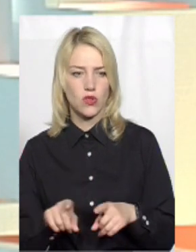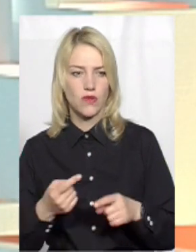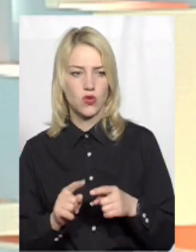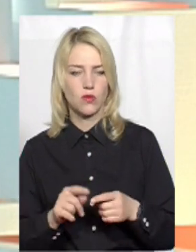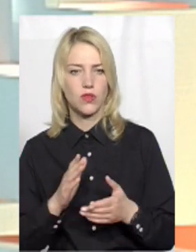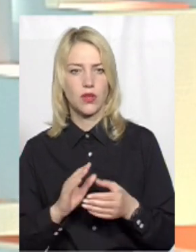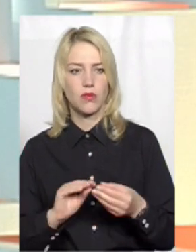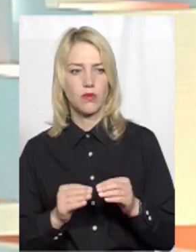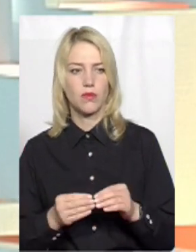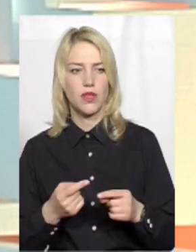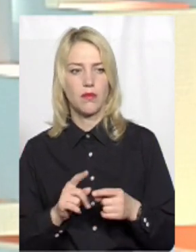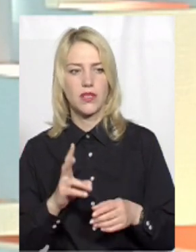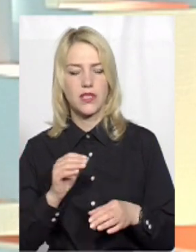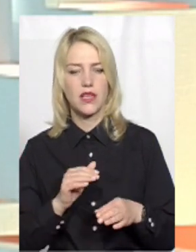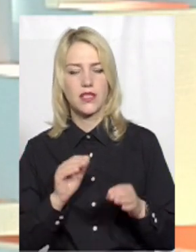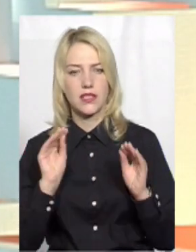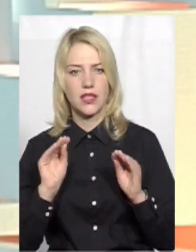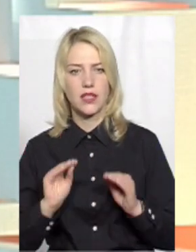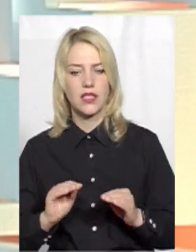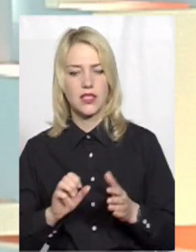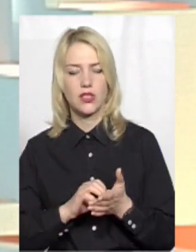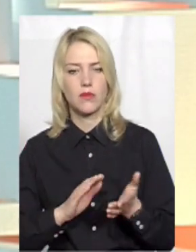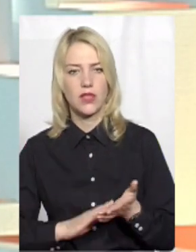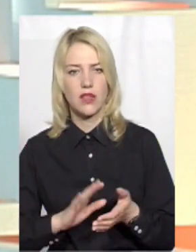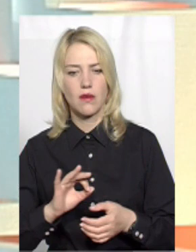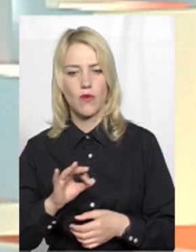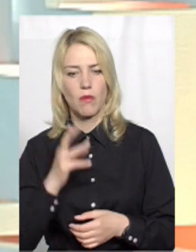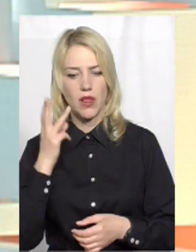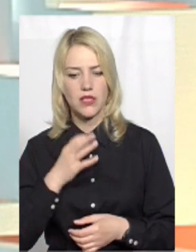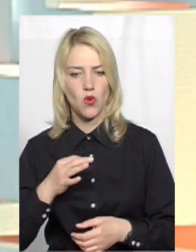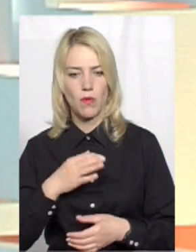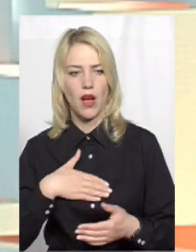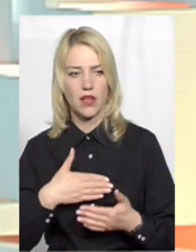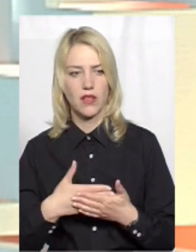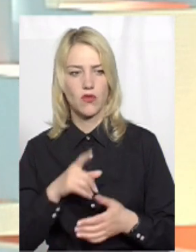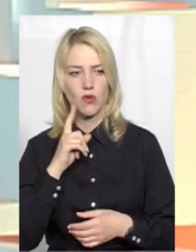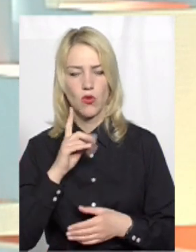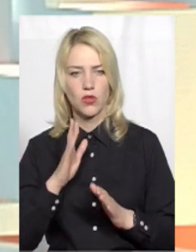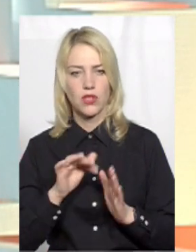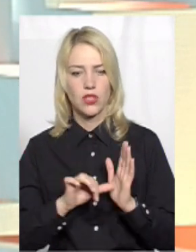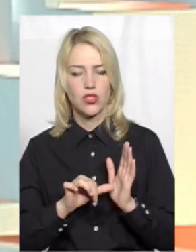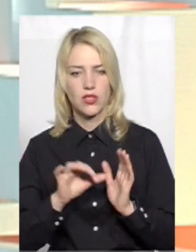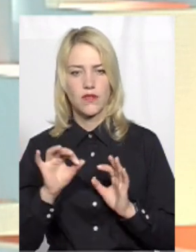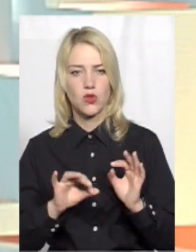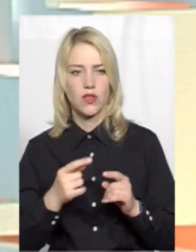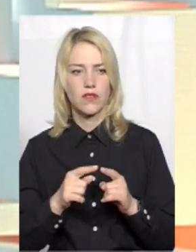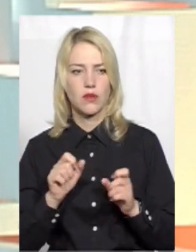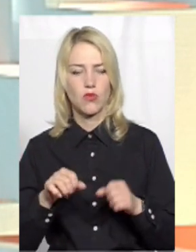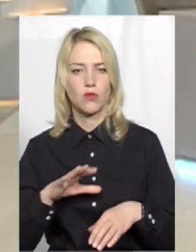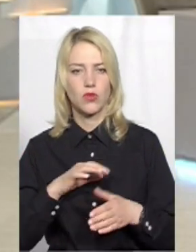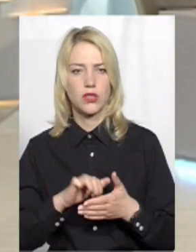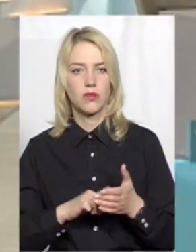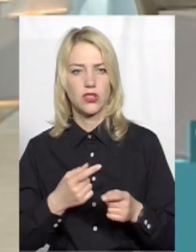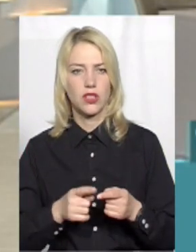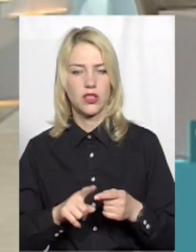А взагалі, за статистичними даними, зараз в Хмельницькій області активної молоді всього 6%. Це може бути спричинено